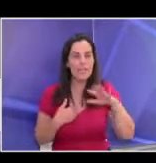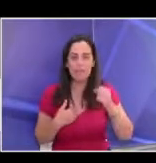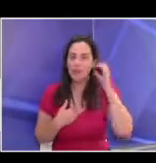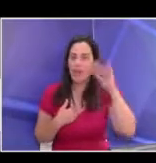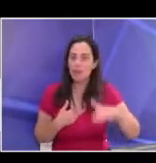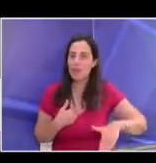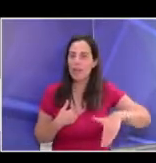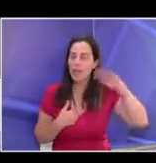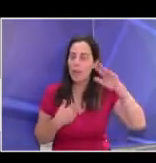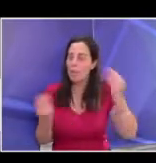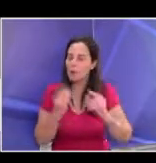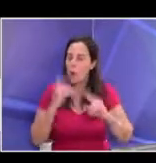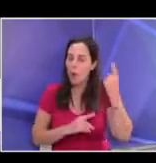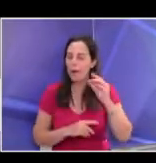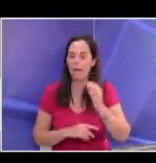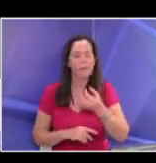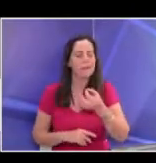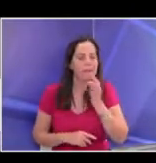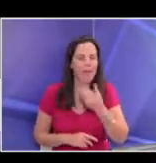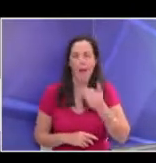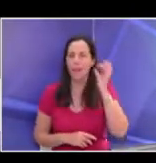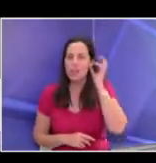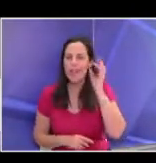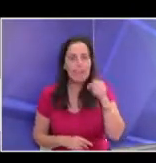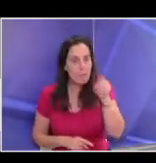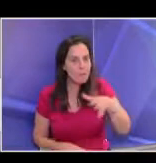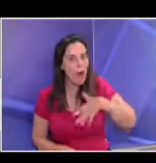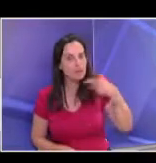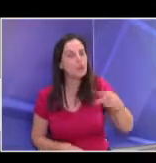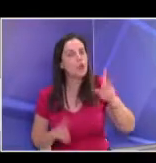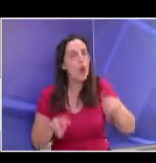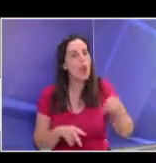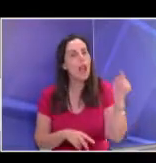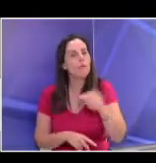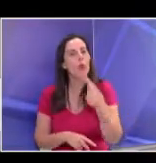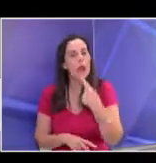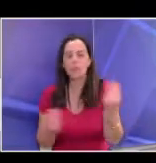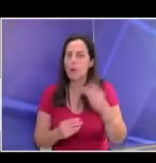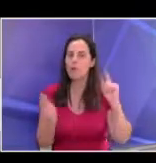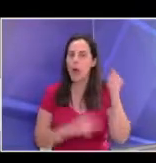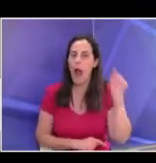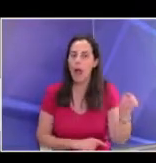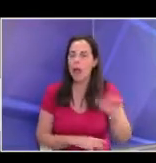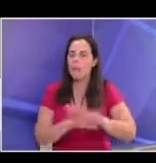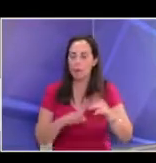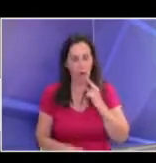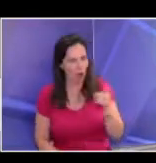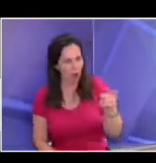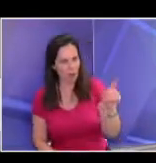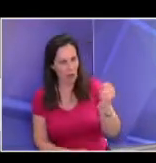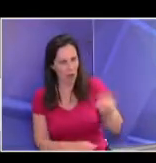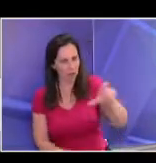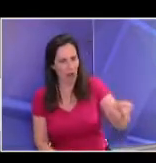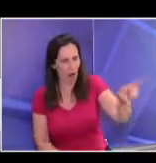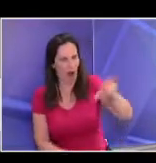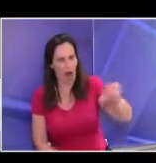ילדה שגדלה שם ומשהו קורה לילדה, נערה, אישה, האם היא מרגישה שהיא יכולה לבוא ולהגיד שמשהו קרה לה, בלי שיגידו לה, אבל את גרמת, אבל